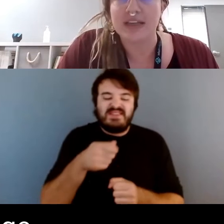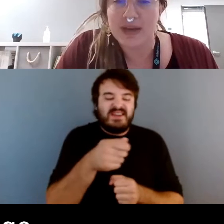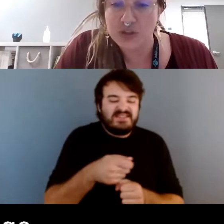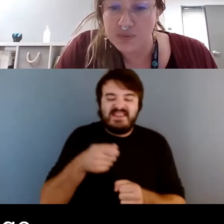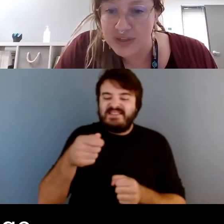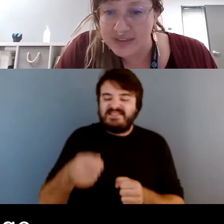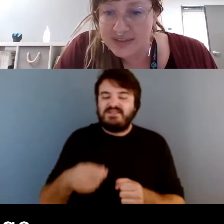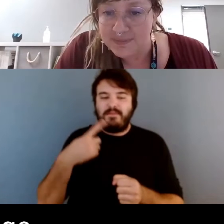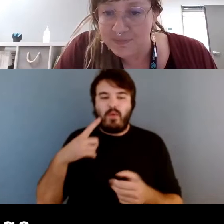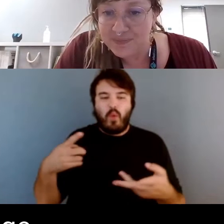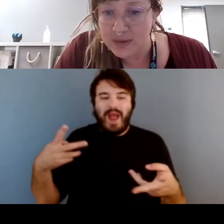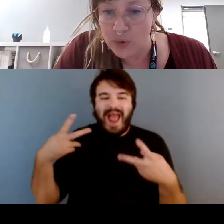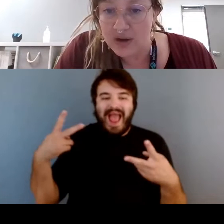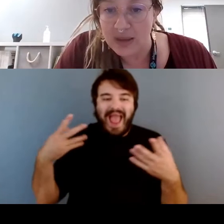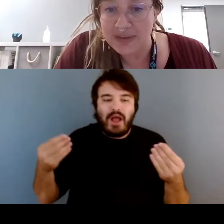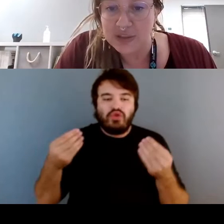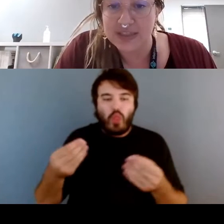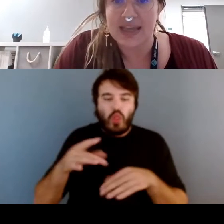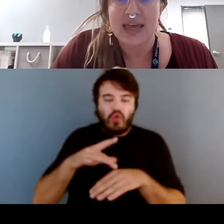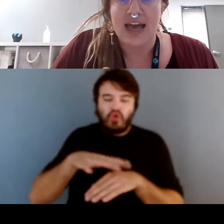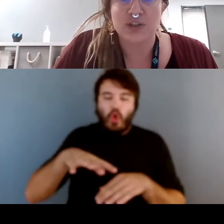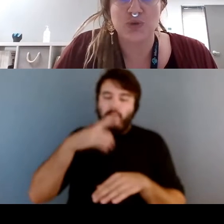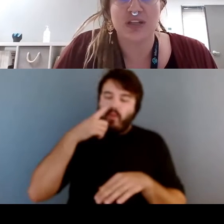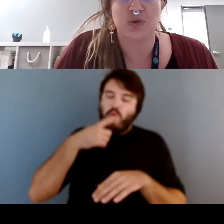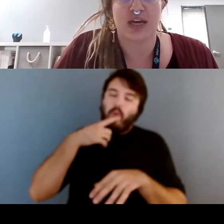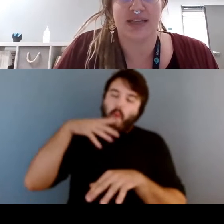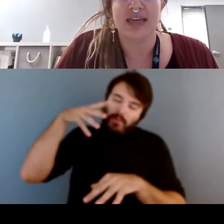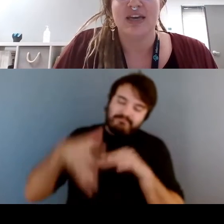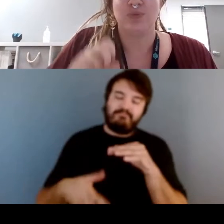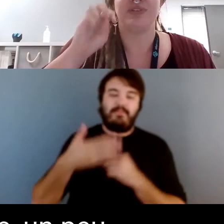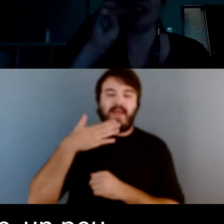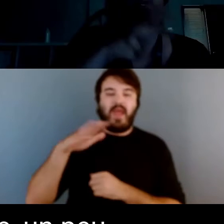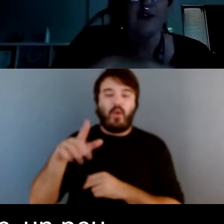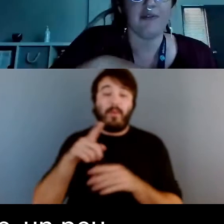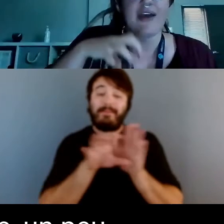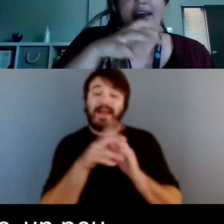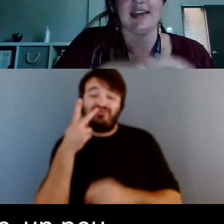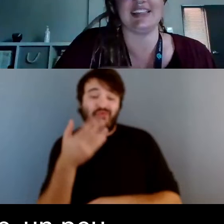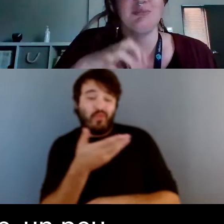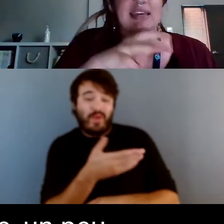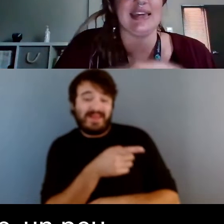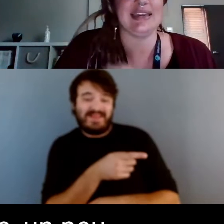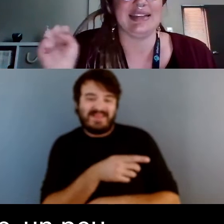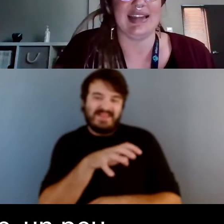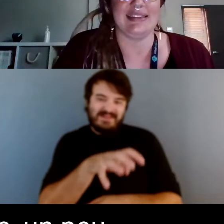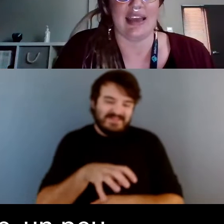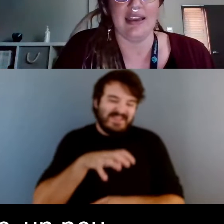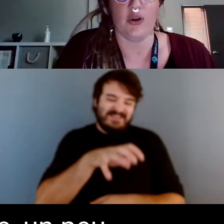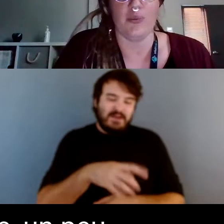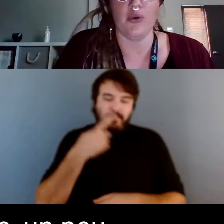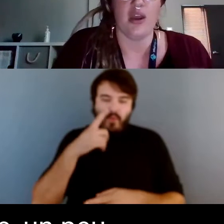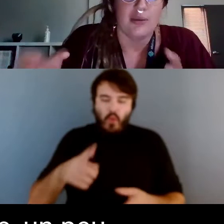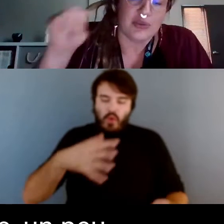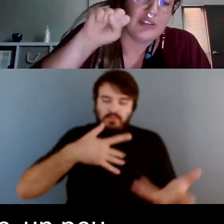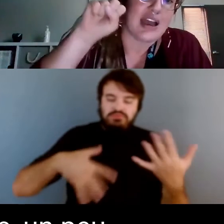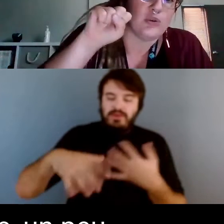peu comme dans l'image que vous voyez ici. Bon, alors la personne est à genoux dans son jardin, puis c'est de faire respirer la terre